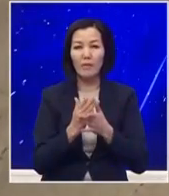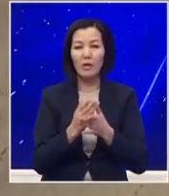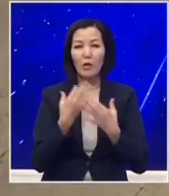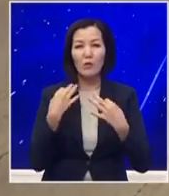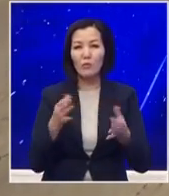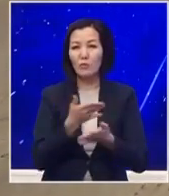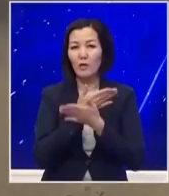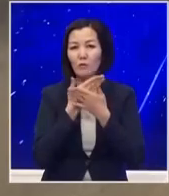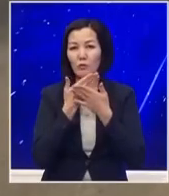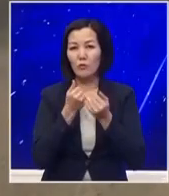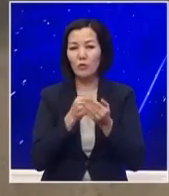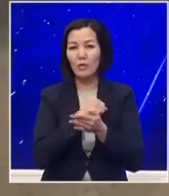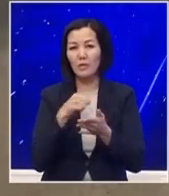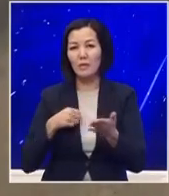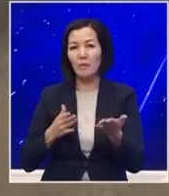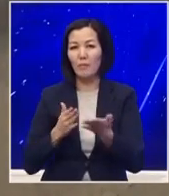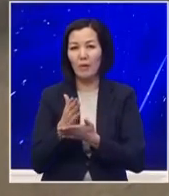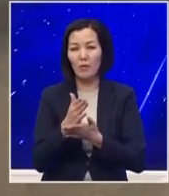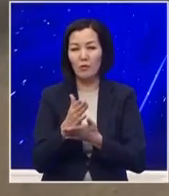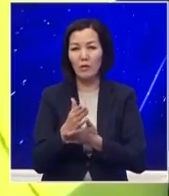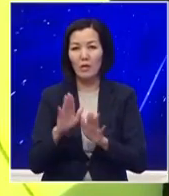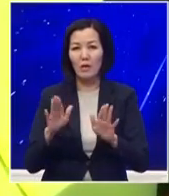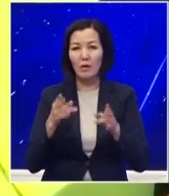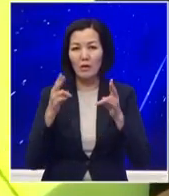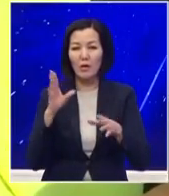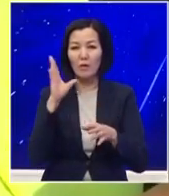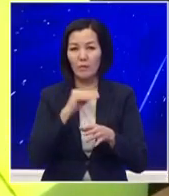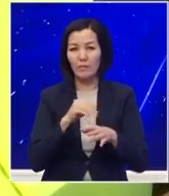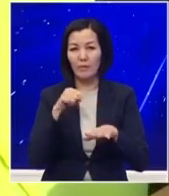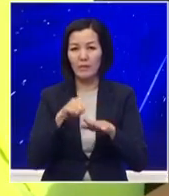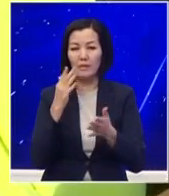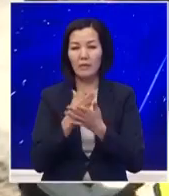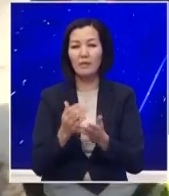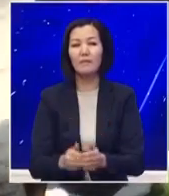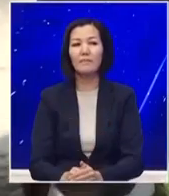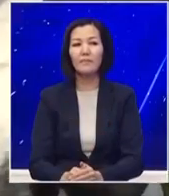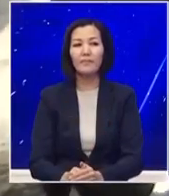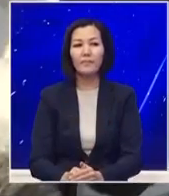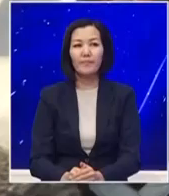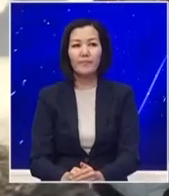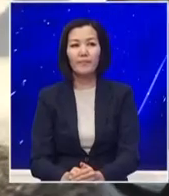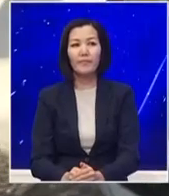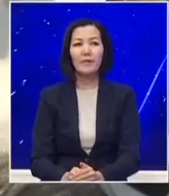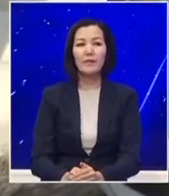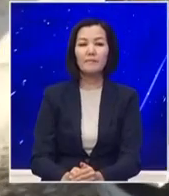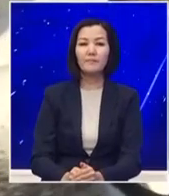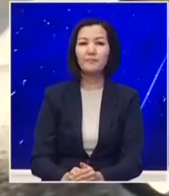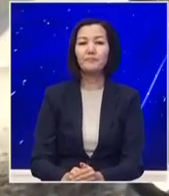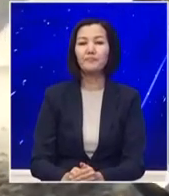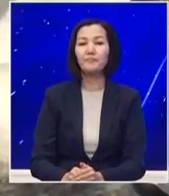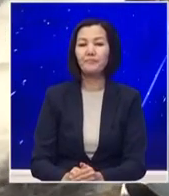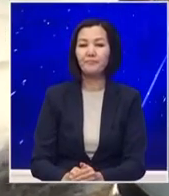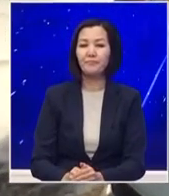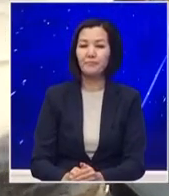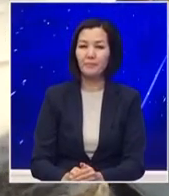етілмеген жерден кесіп өтіп жатады. Бұл да қайғылы оқиғаның болуына әсер етеді. У вас соблюдать правила дорожного движения в связи с